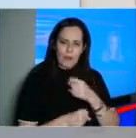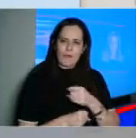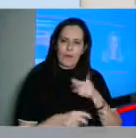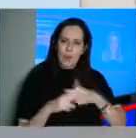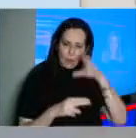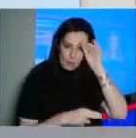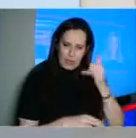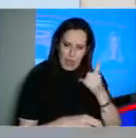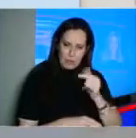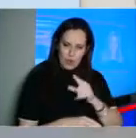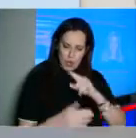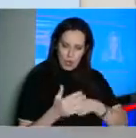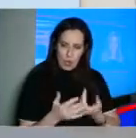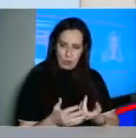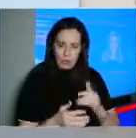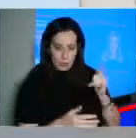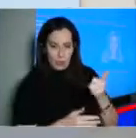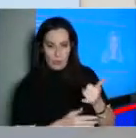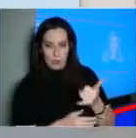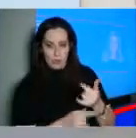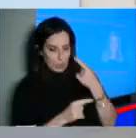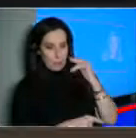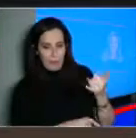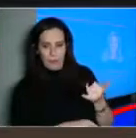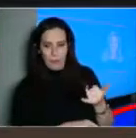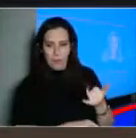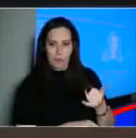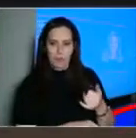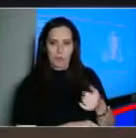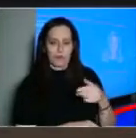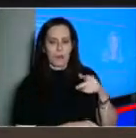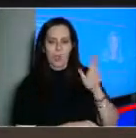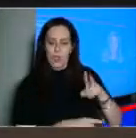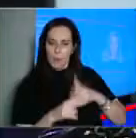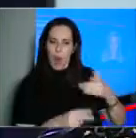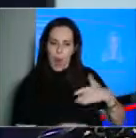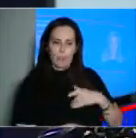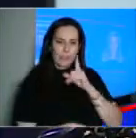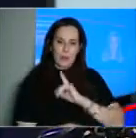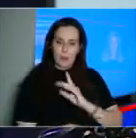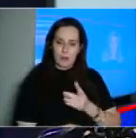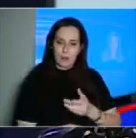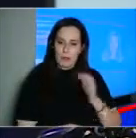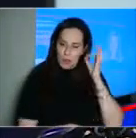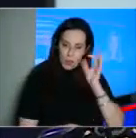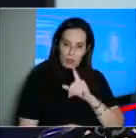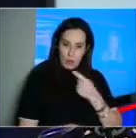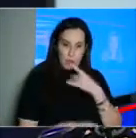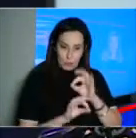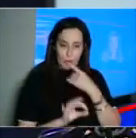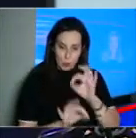מחלות של גברים, כן מישהו שם את הדגש? כן, תתפלאי. אנחנו מכירים, יש מחלות לב, סכרת, דברים. מה, נשים לא סובלות מלב וסכרת? לא, אבל אנחנו